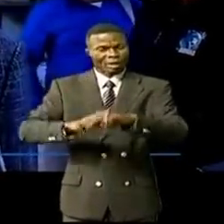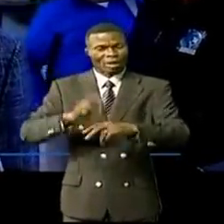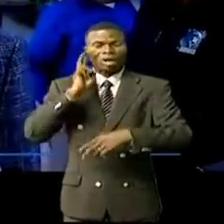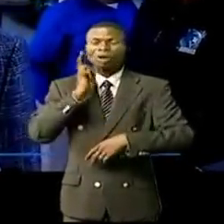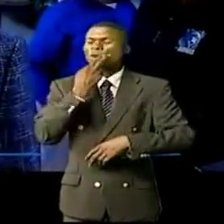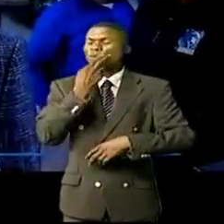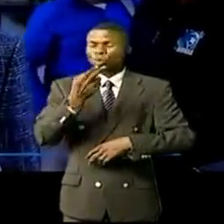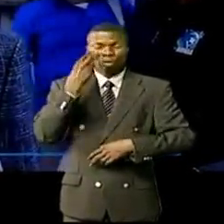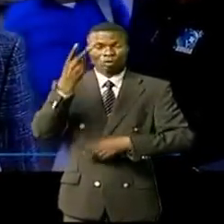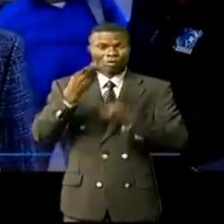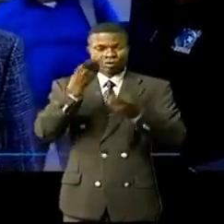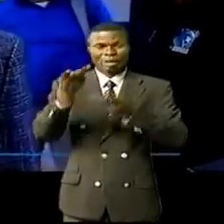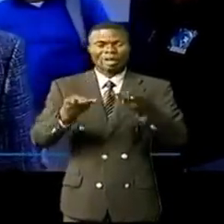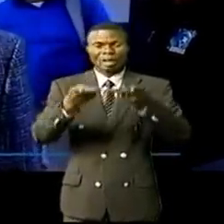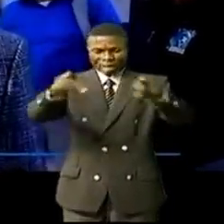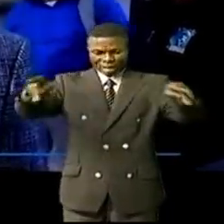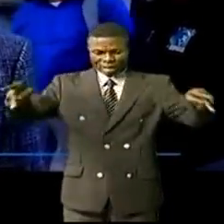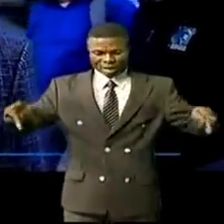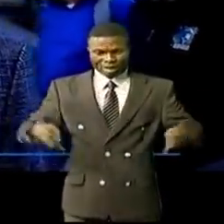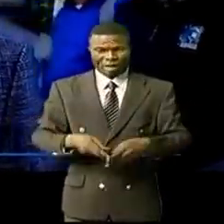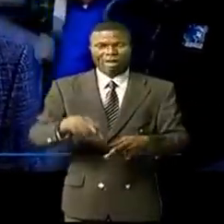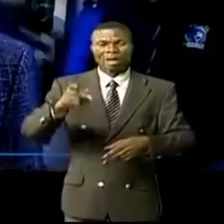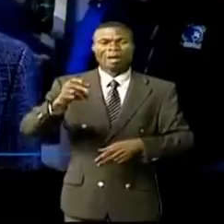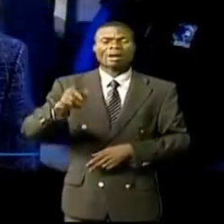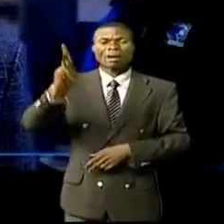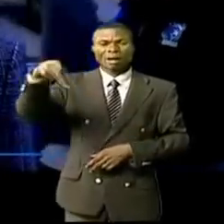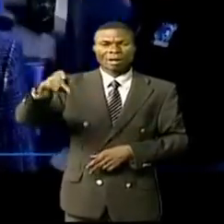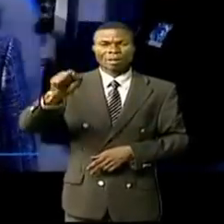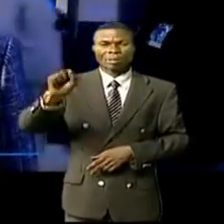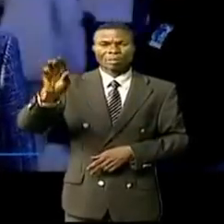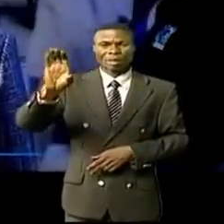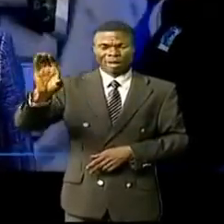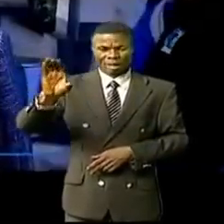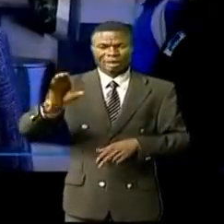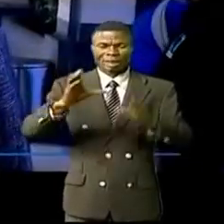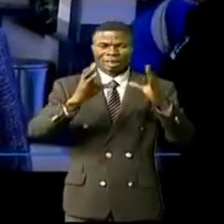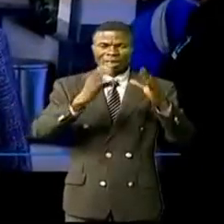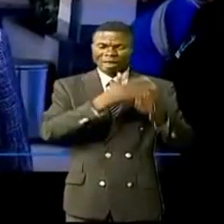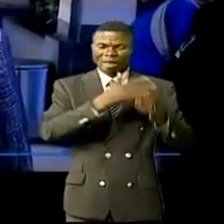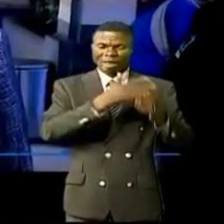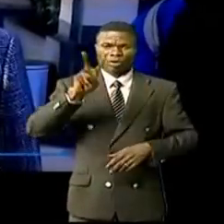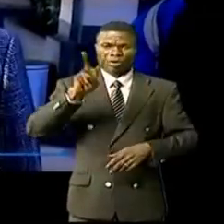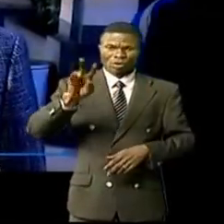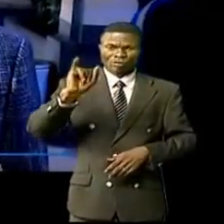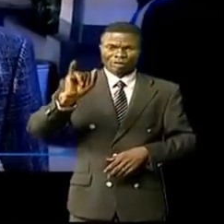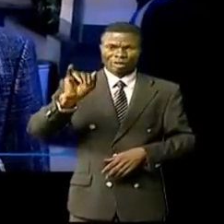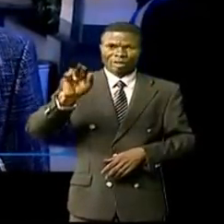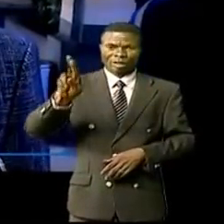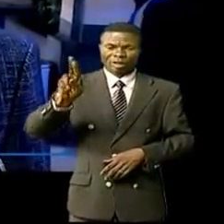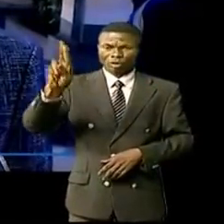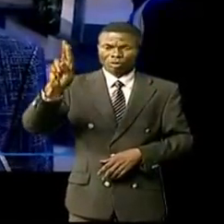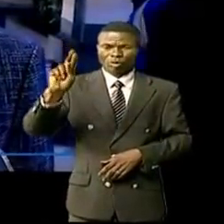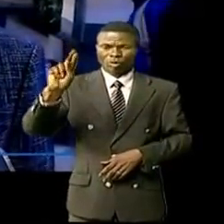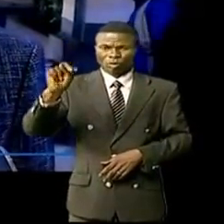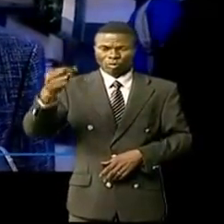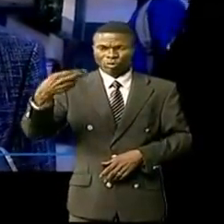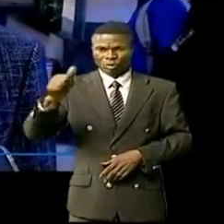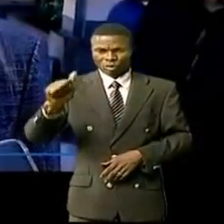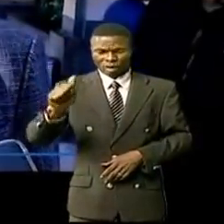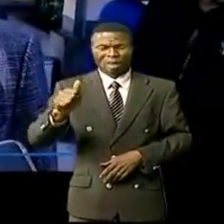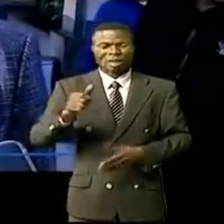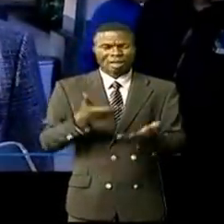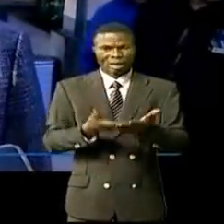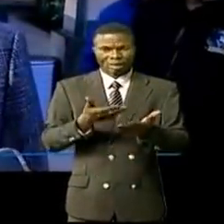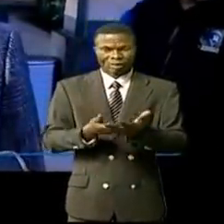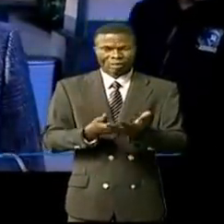visiter les parcs de Virunga et l'île de Tchegera, l'ensemble des packages qui est géré par la Virunga Fondation.